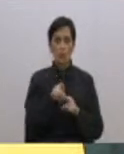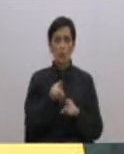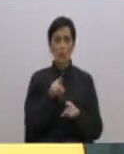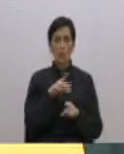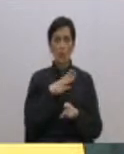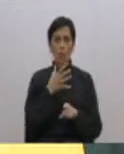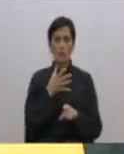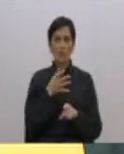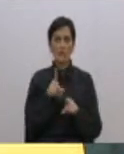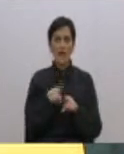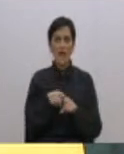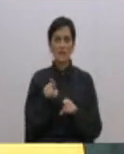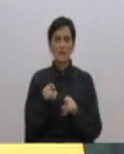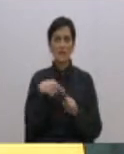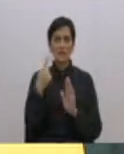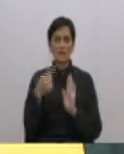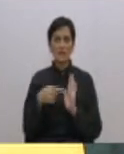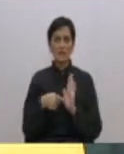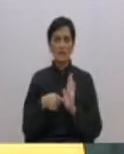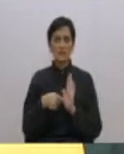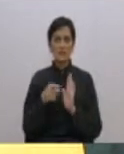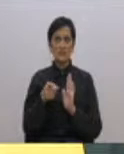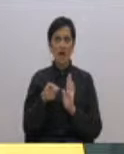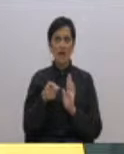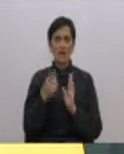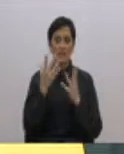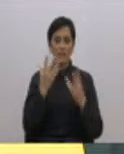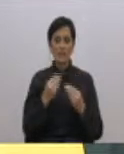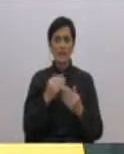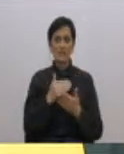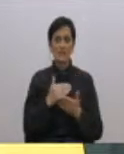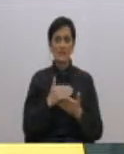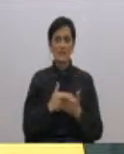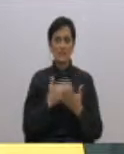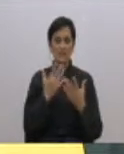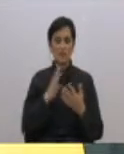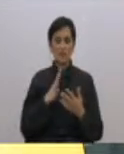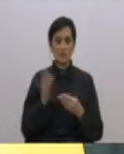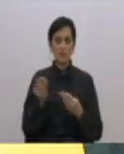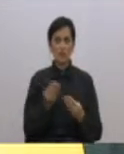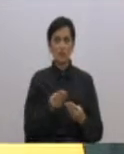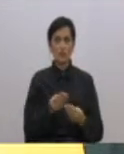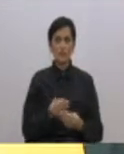tipis sakitkhi daqenebuli dges tsesrikshi.